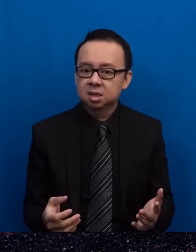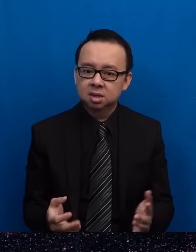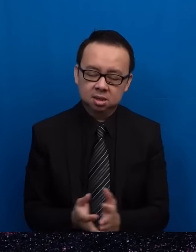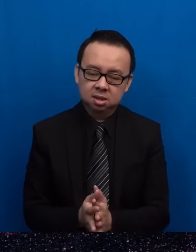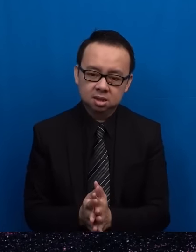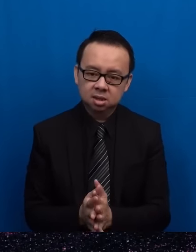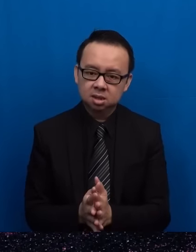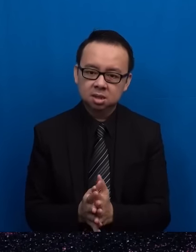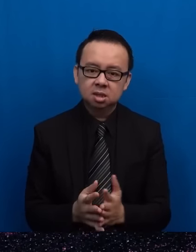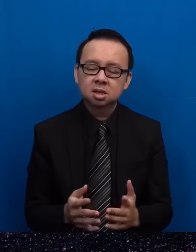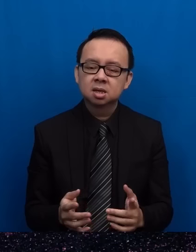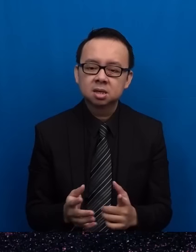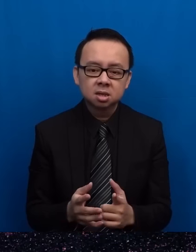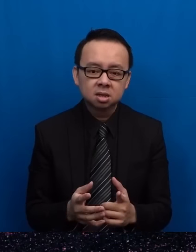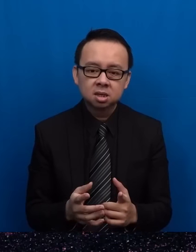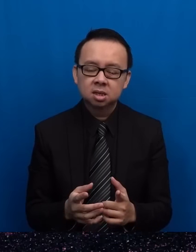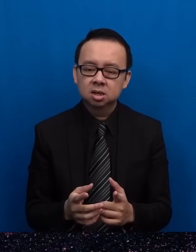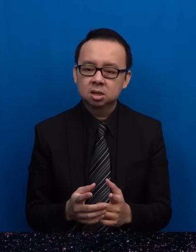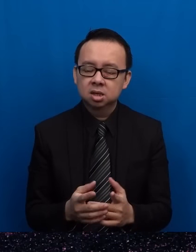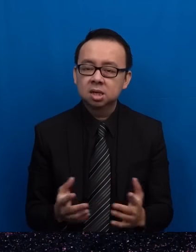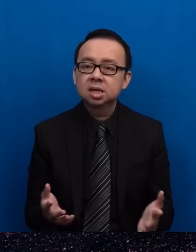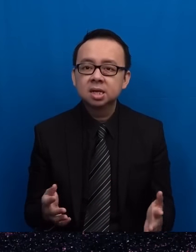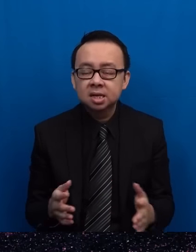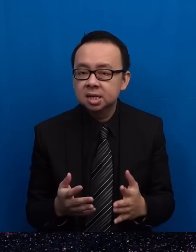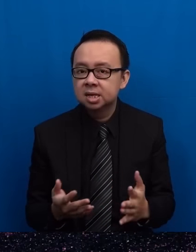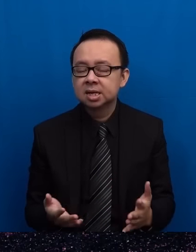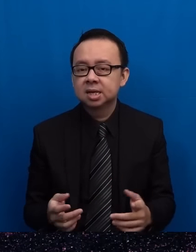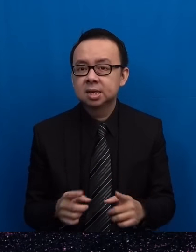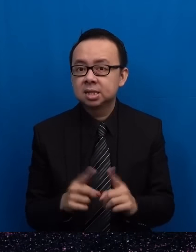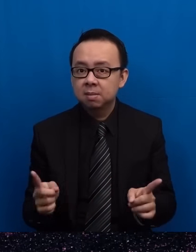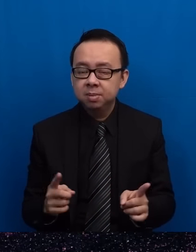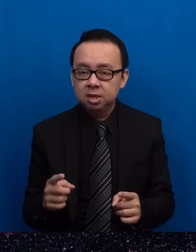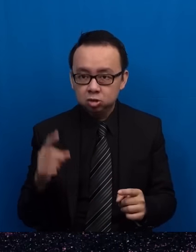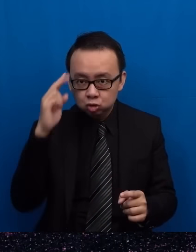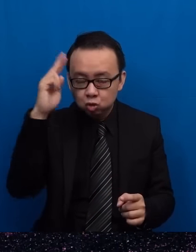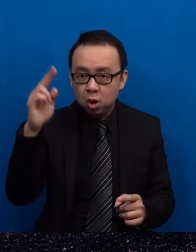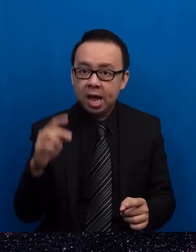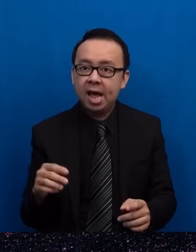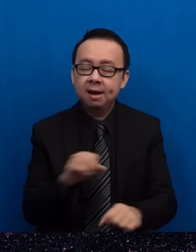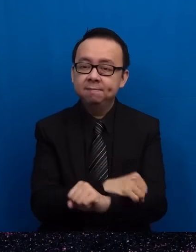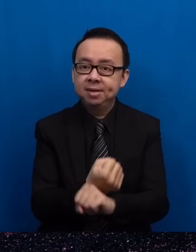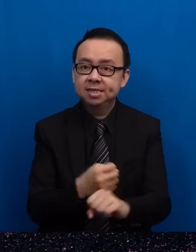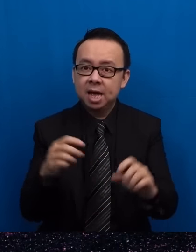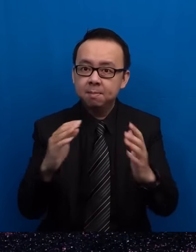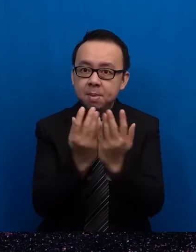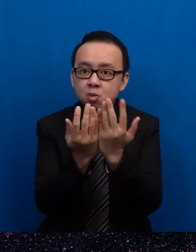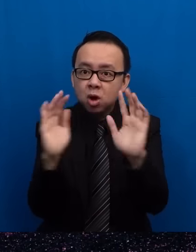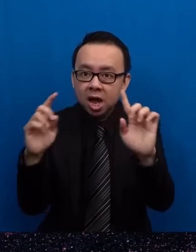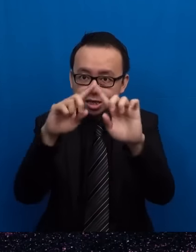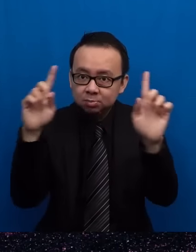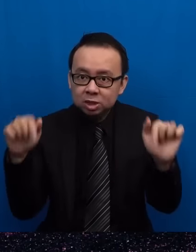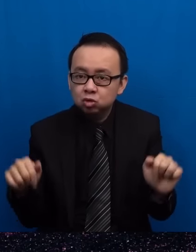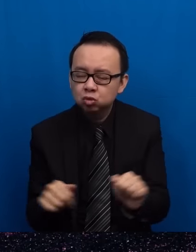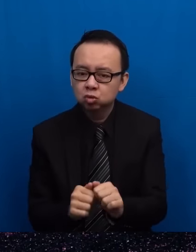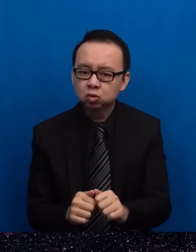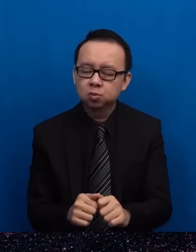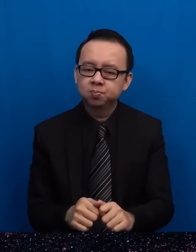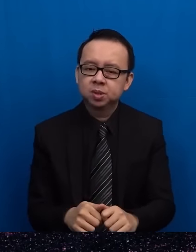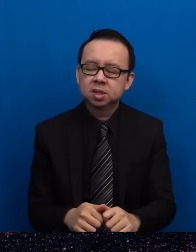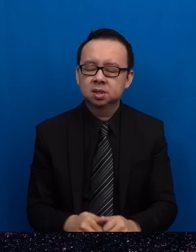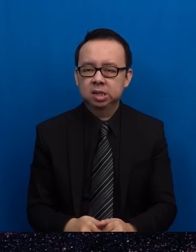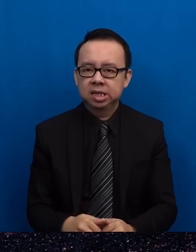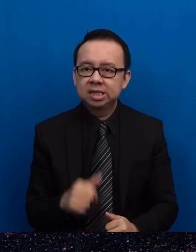Simple. Ketika kita berdoa, Tuhan bisa membukakan sebuah pintu. Karena Alkitab mengatakan, dan barang siapa